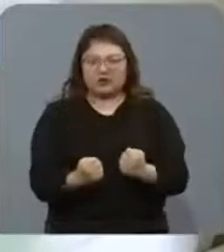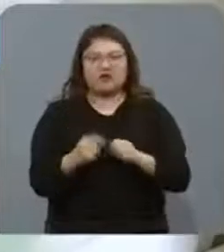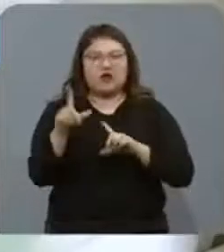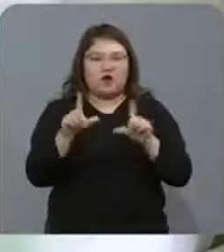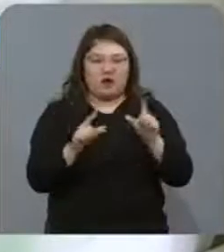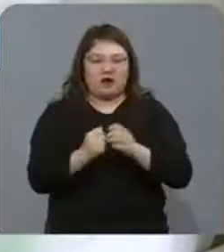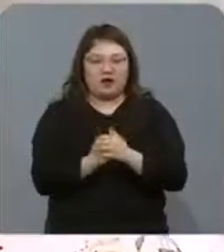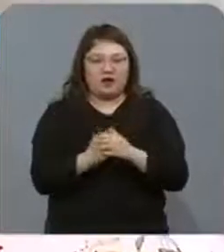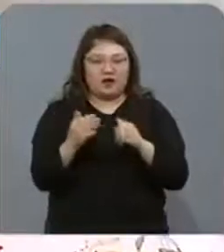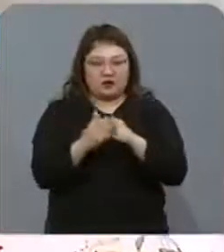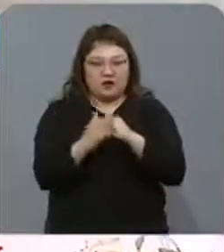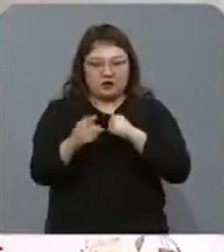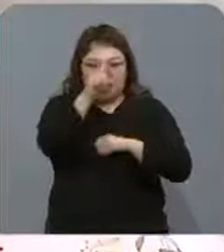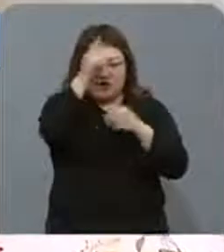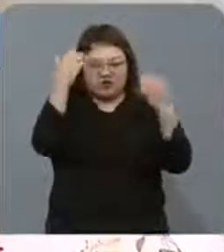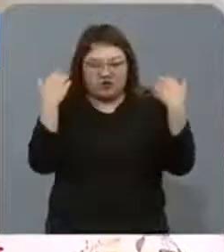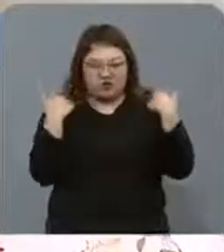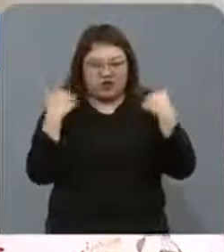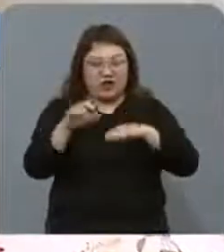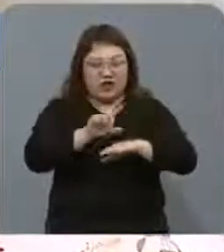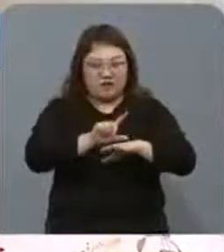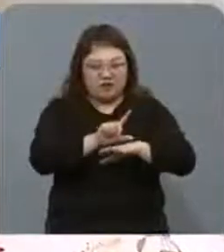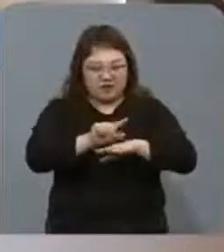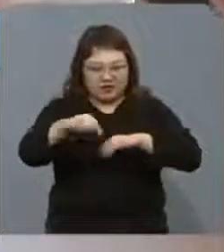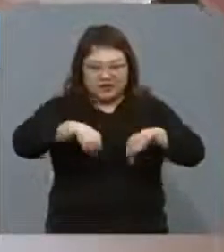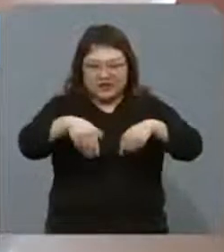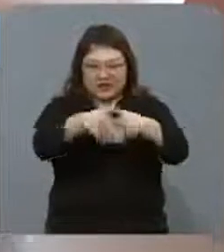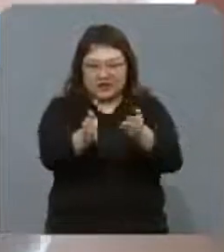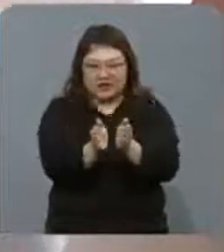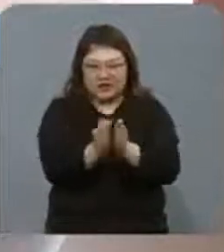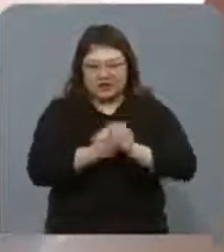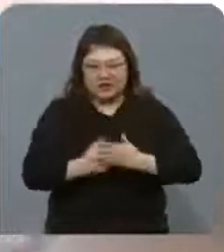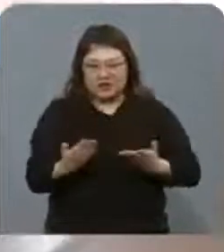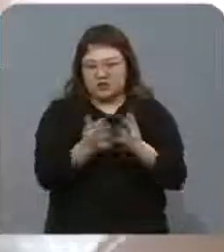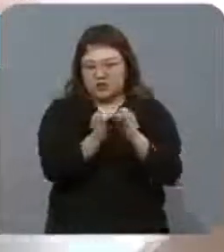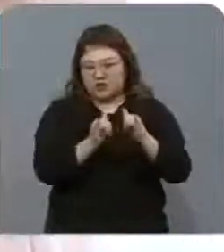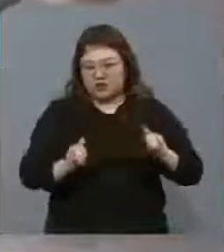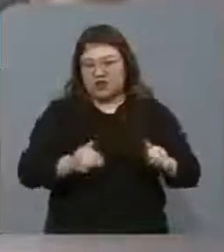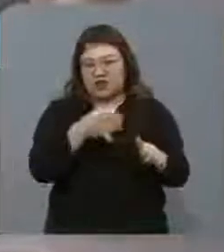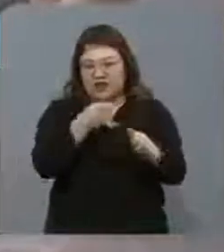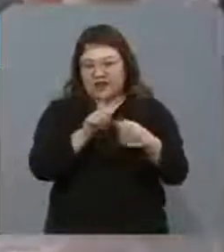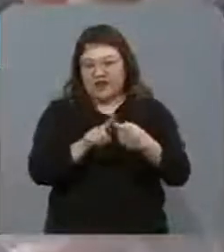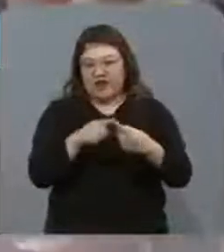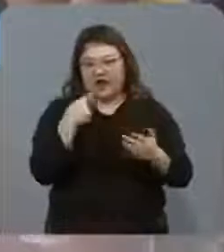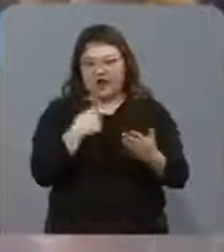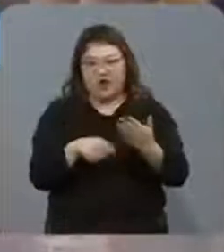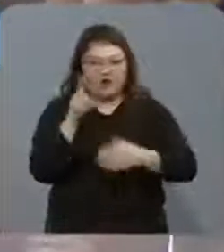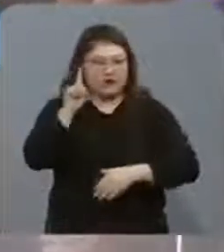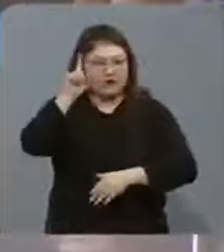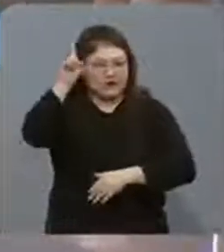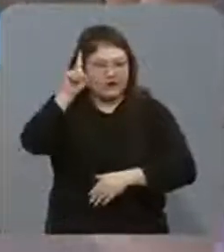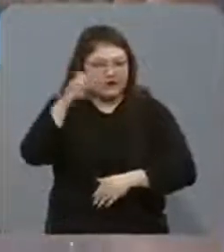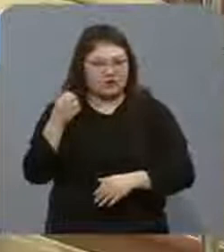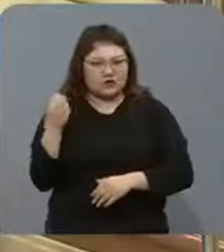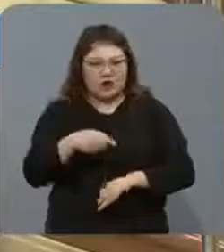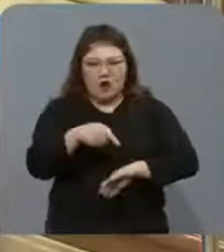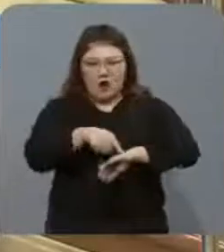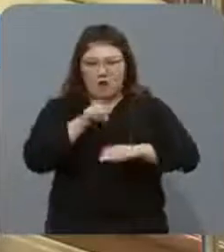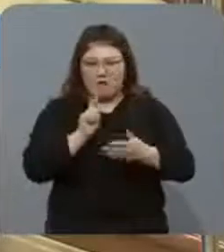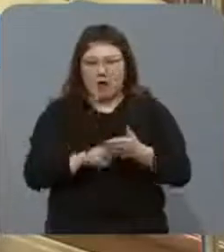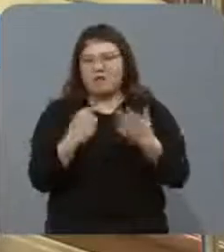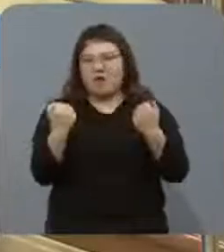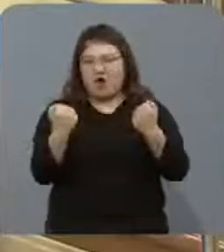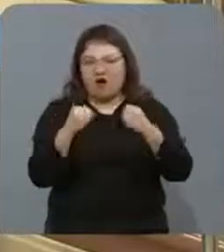그래서 정부 당국이나 지자체에서 이 돌봄 종사자 들에 대한 교육이나 트레스 또는 마음건강